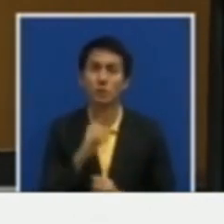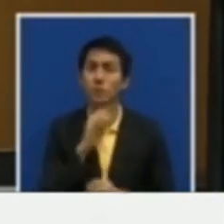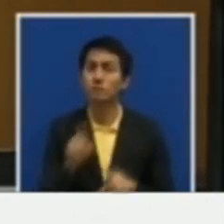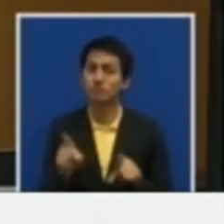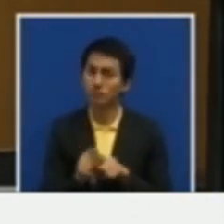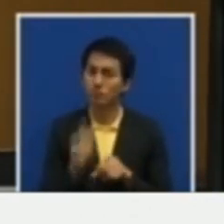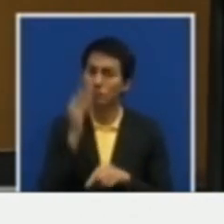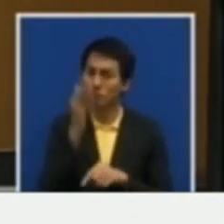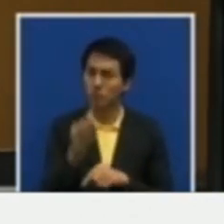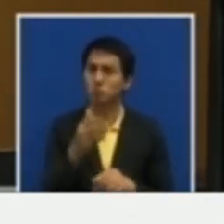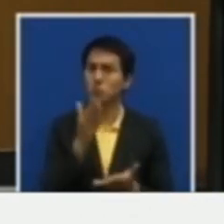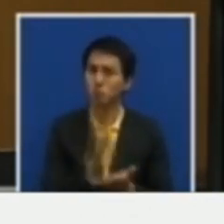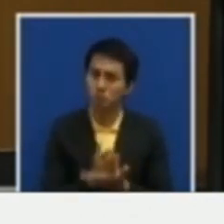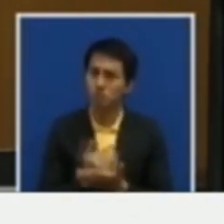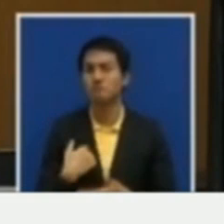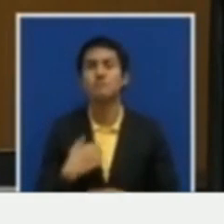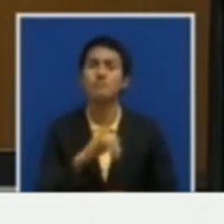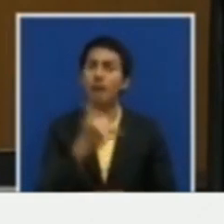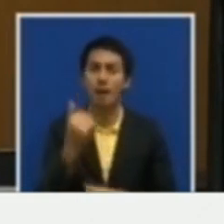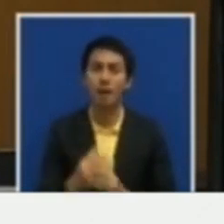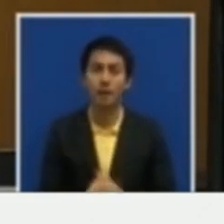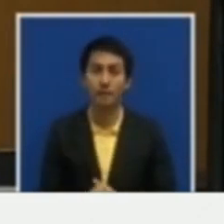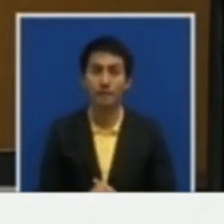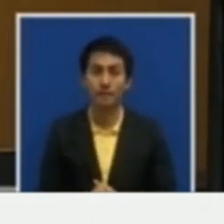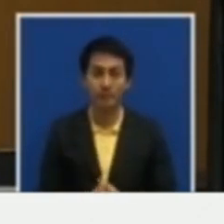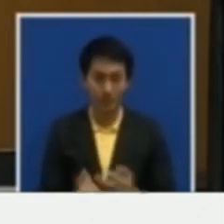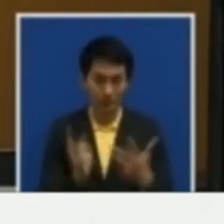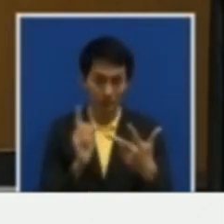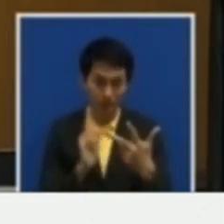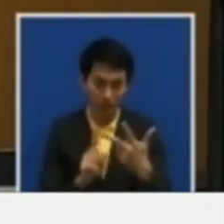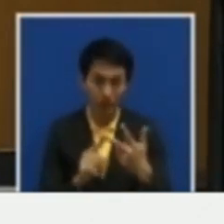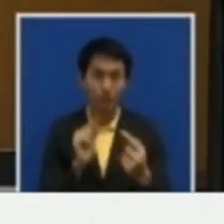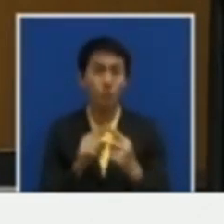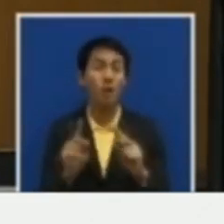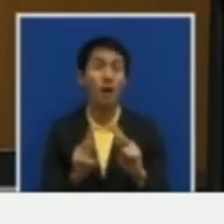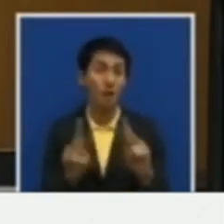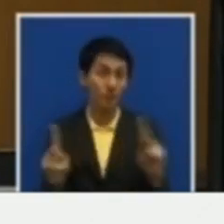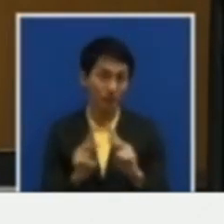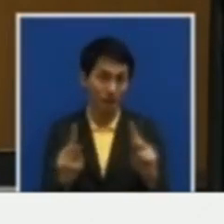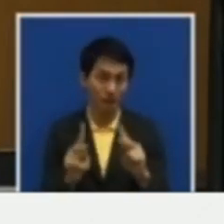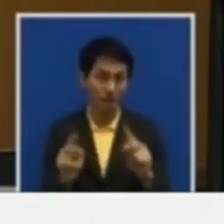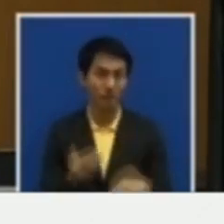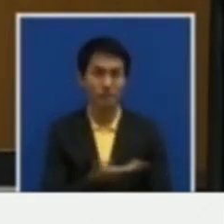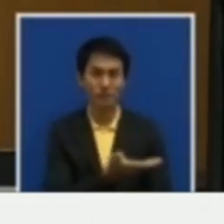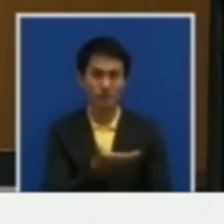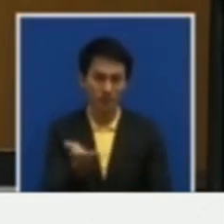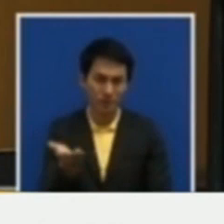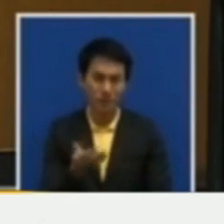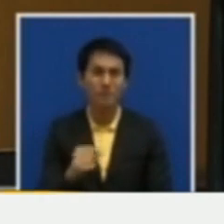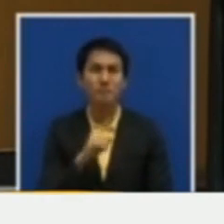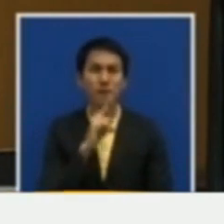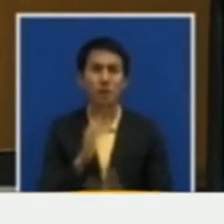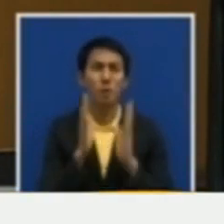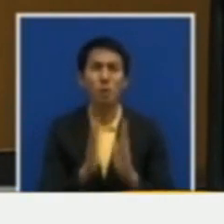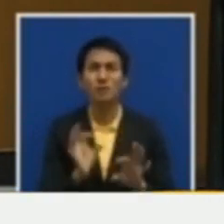มารู้ว่ามันมีวาระอะไรมันมีเรื่องอะไรที่เราจะเสนอมีเรื่องอะไรที่เราจะคัดค้านมีเรื่องอะไรที่เราจะไปคาน